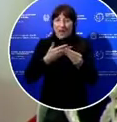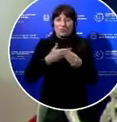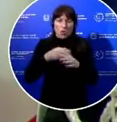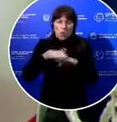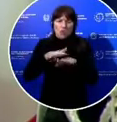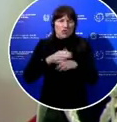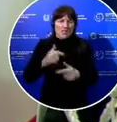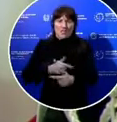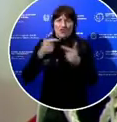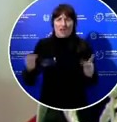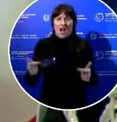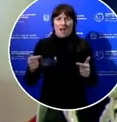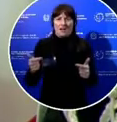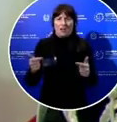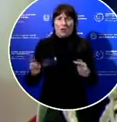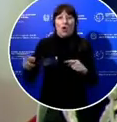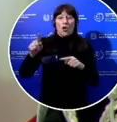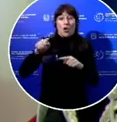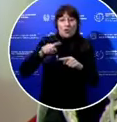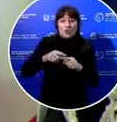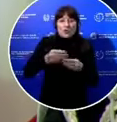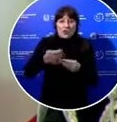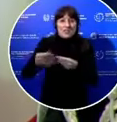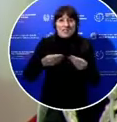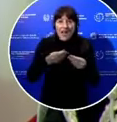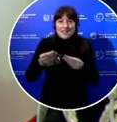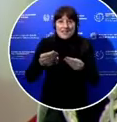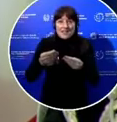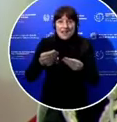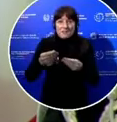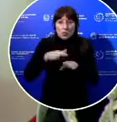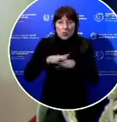che su alcune di queste sostanze si è realizzata.